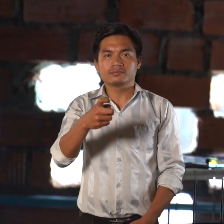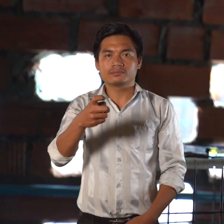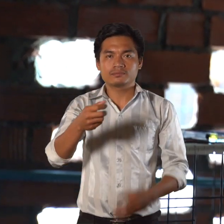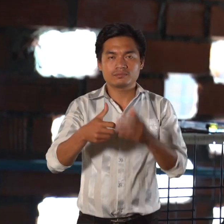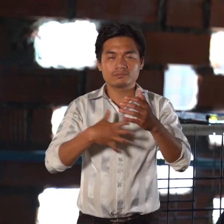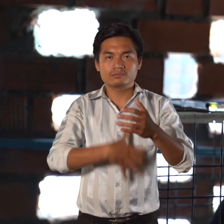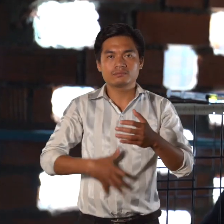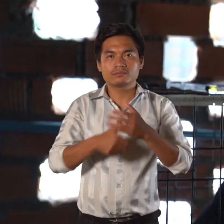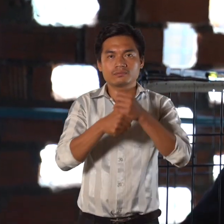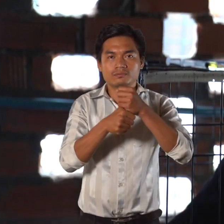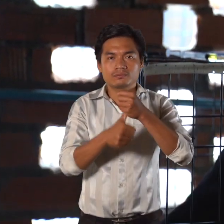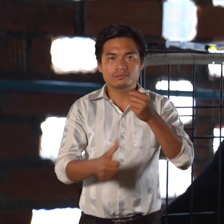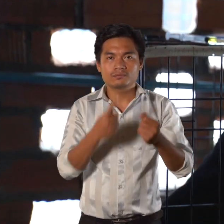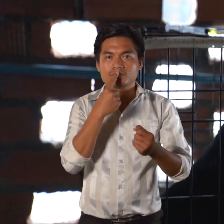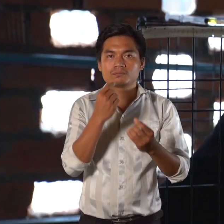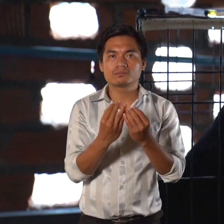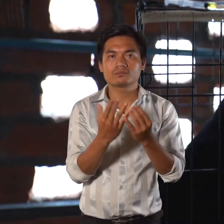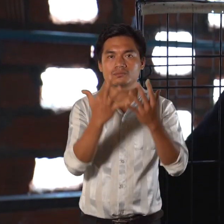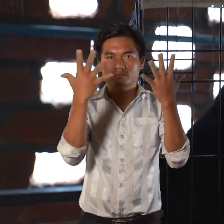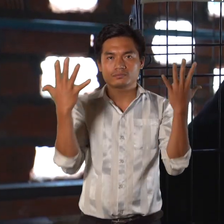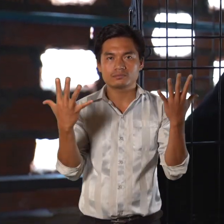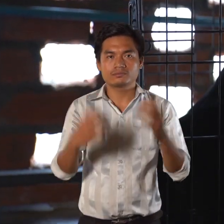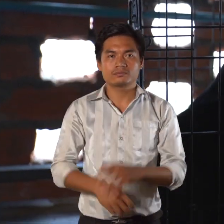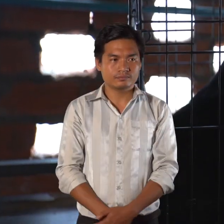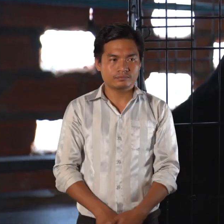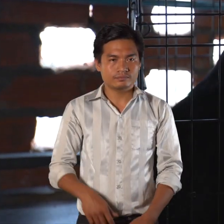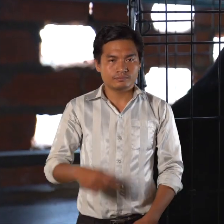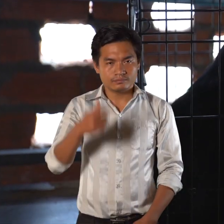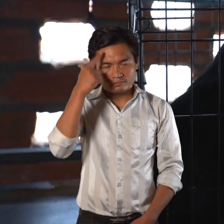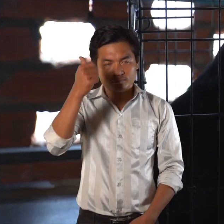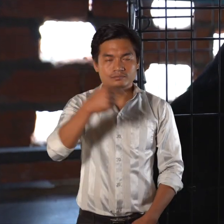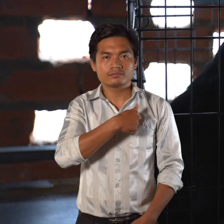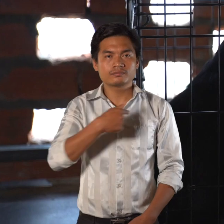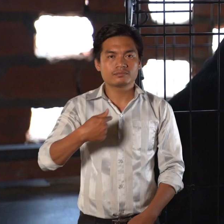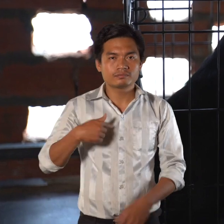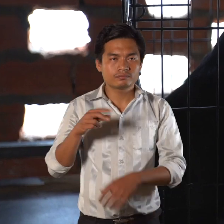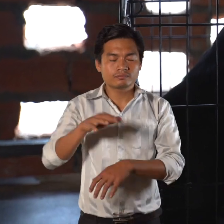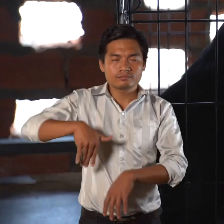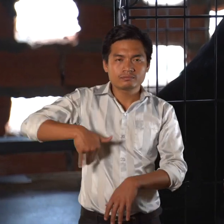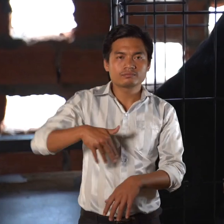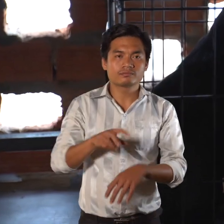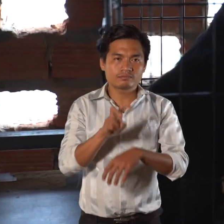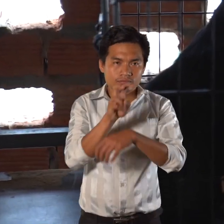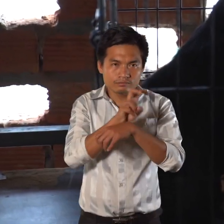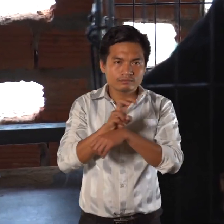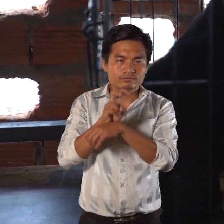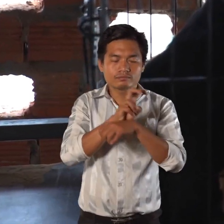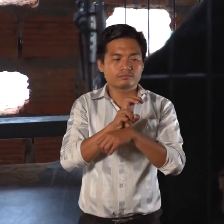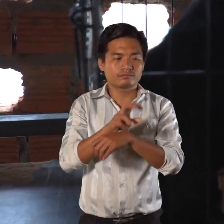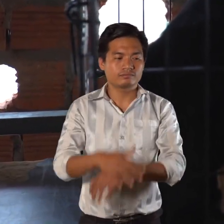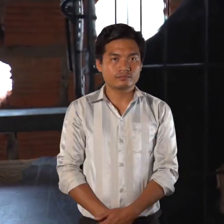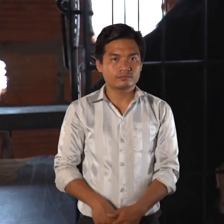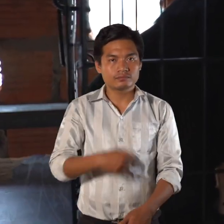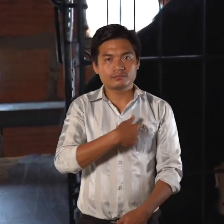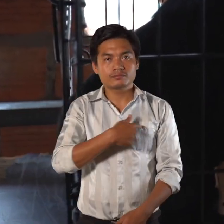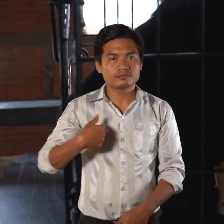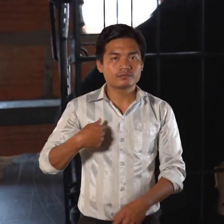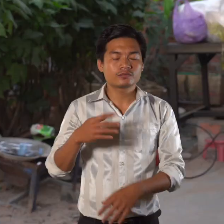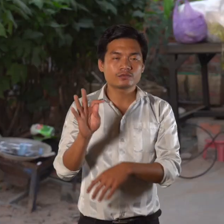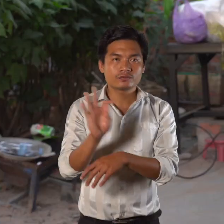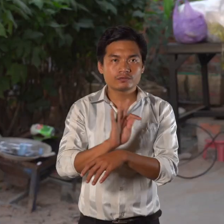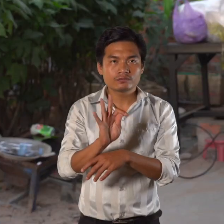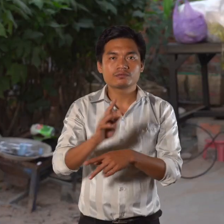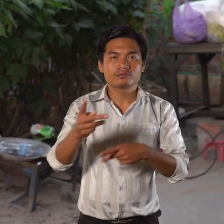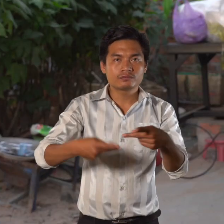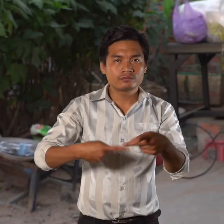ឆ្កែខ្ញុំស្លាប់ដោយសាររាគឈាមច្រើនព្រោះមកពីយើងព្យាបាលអត់ទាន់យើងឡាយ